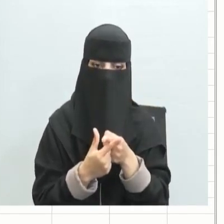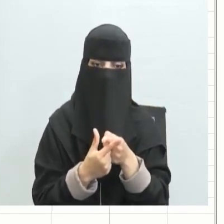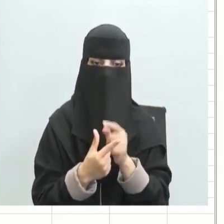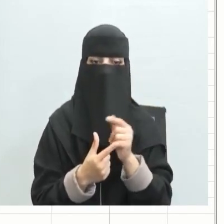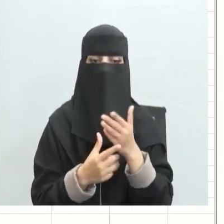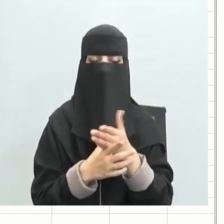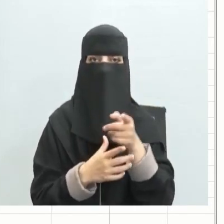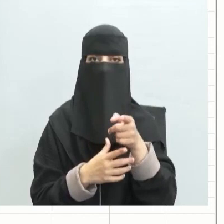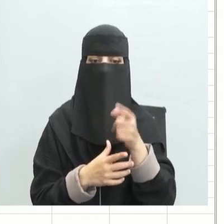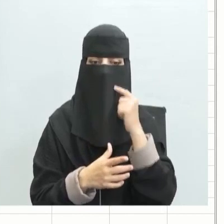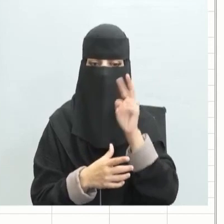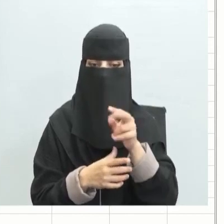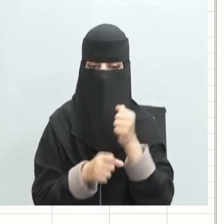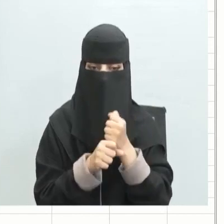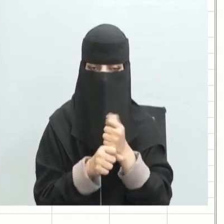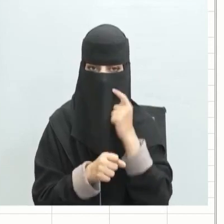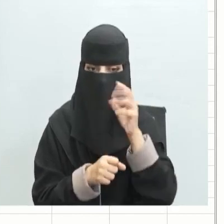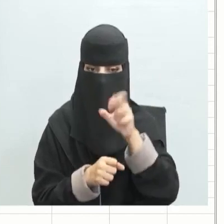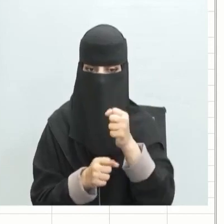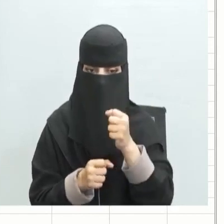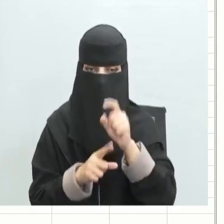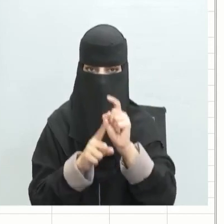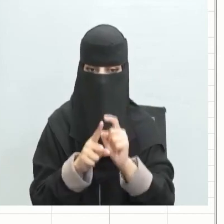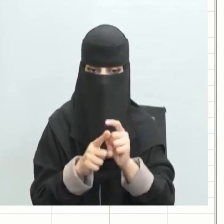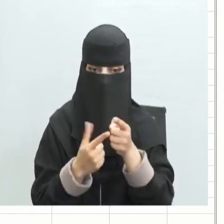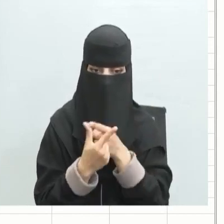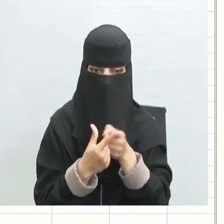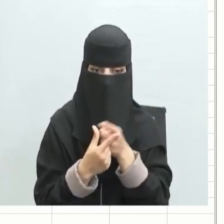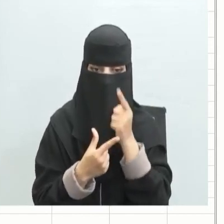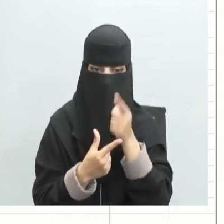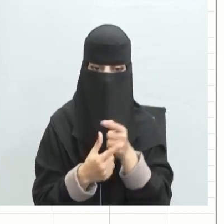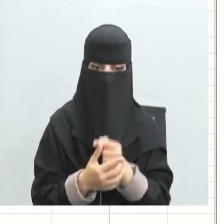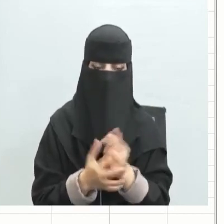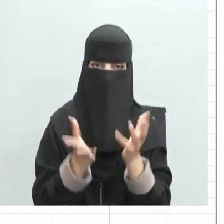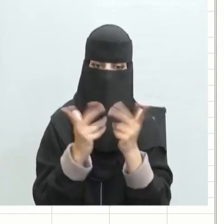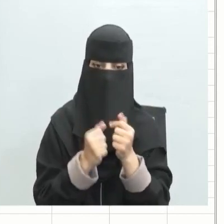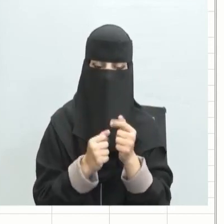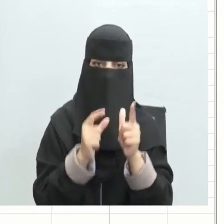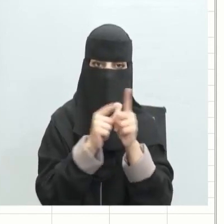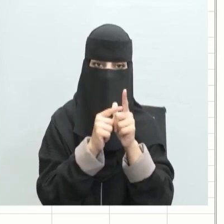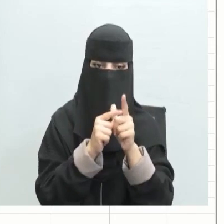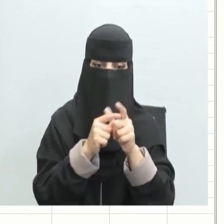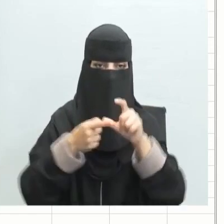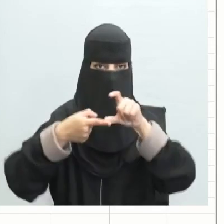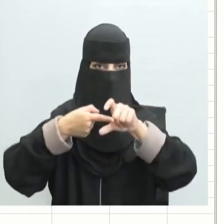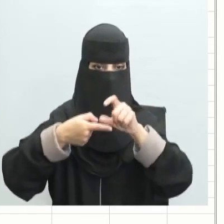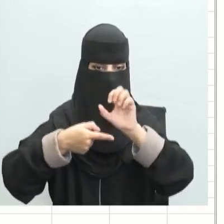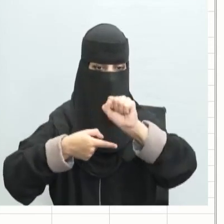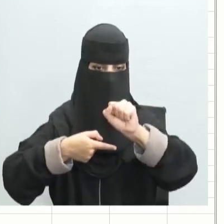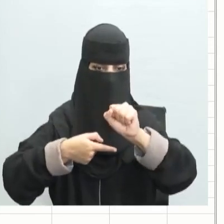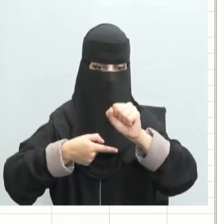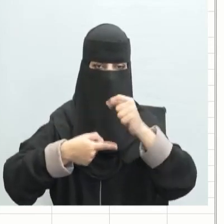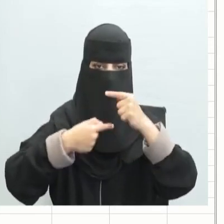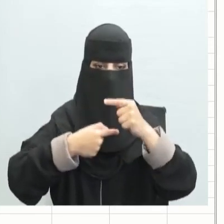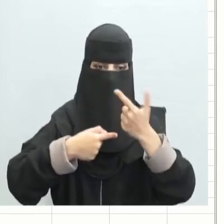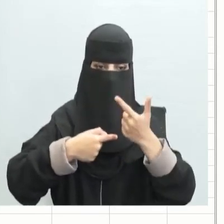الاضلاع الان لو حبيت اني اشوف النسب المثلثيه بين هذه الاضلاع اب احسب البي تقسيم الا a فاقول يساوي